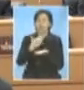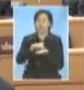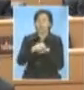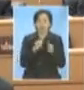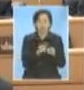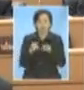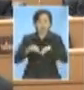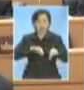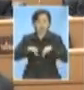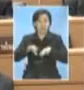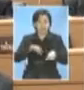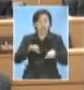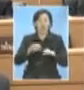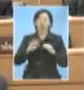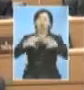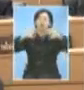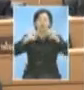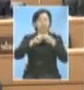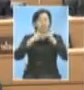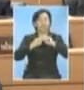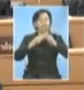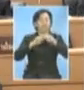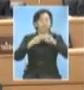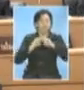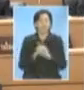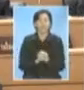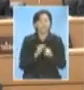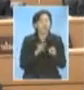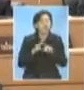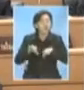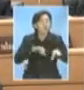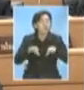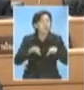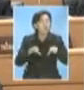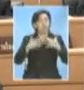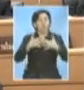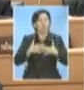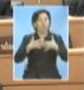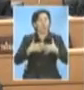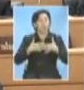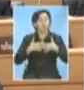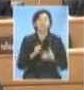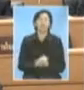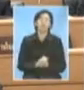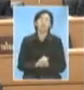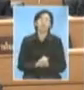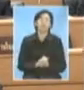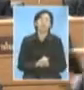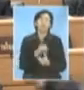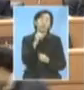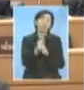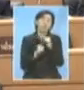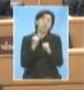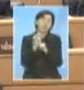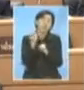ารจัดการของรัฐบาลชุดนี้มีปัญหาภายใต้การบริหารในเรื่องของภาคอุตสาหกรรมเมื่อประมาณ